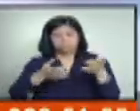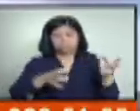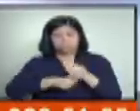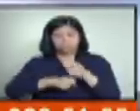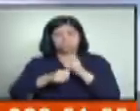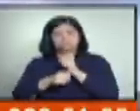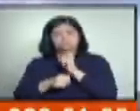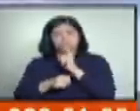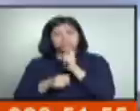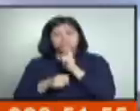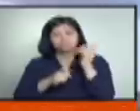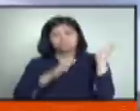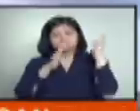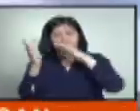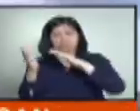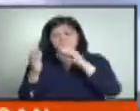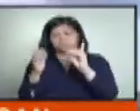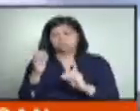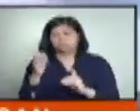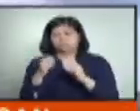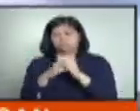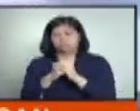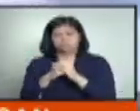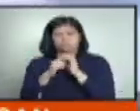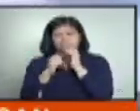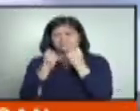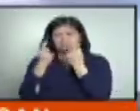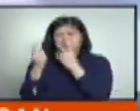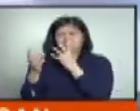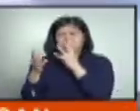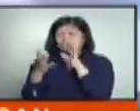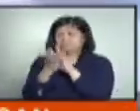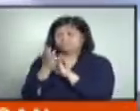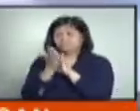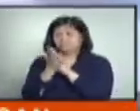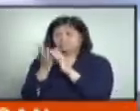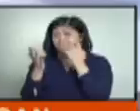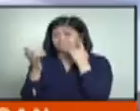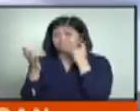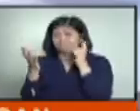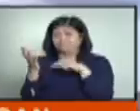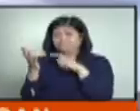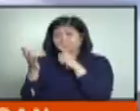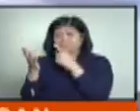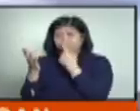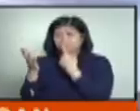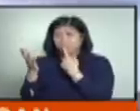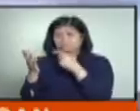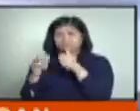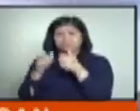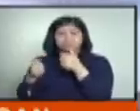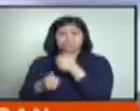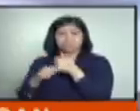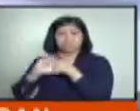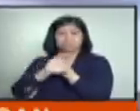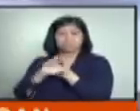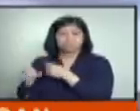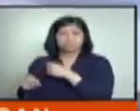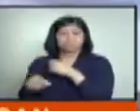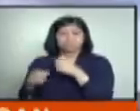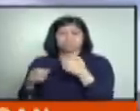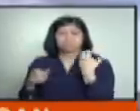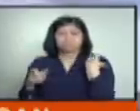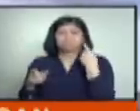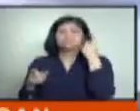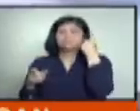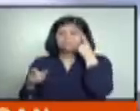So, napipinding ang trabaho namin sa baba. Hindi ko kasi naintindihan to, sir, eh. Kasi hindi niya sinabi sa akin sa contractor. Ang